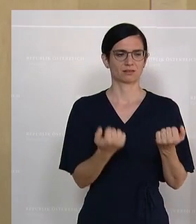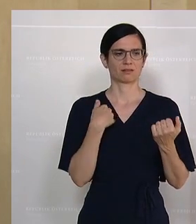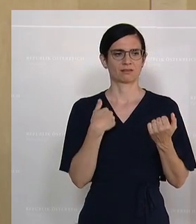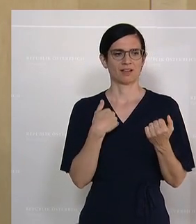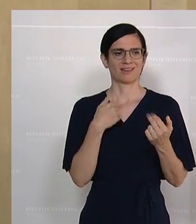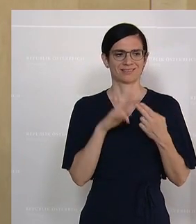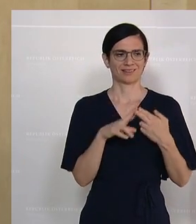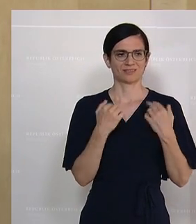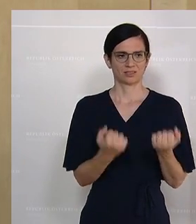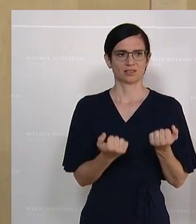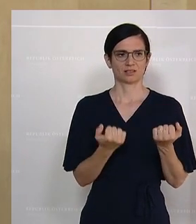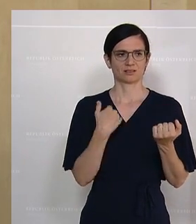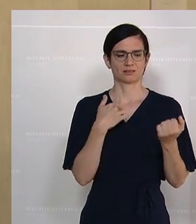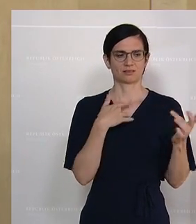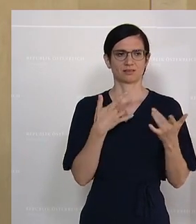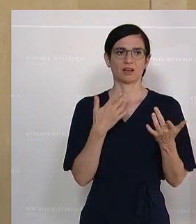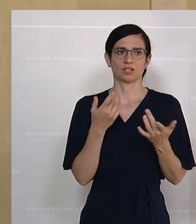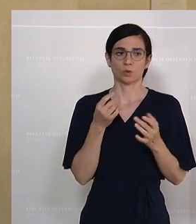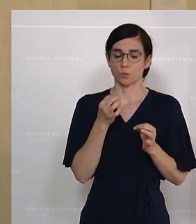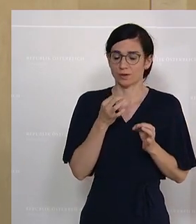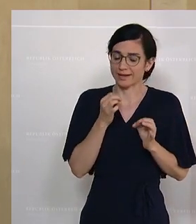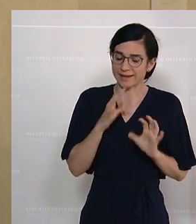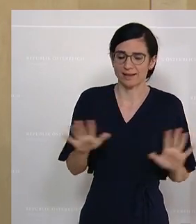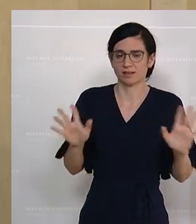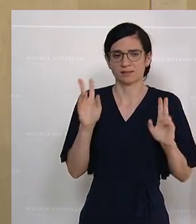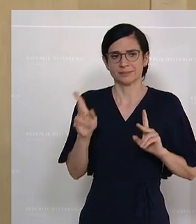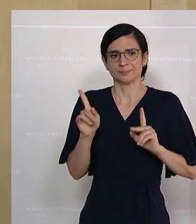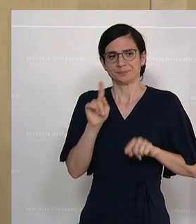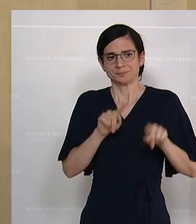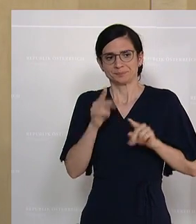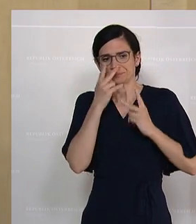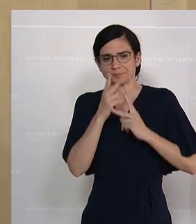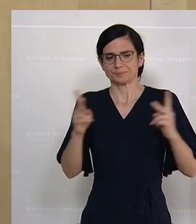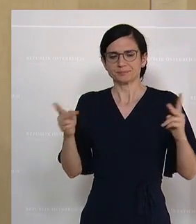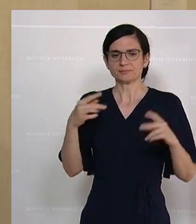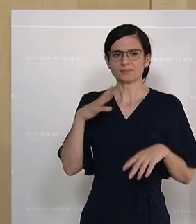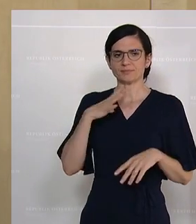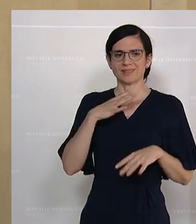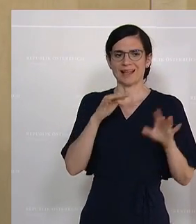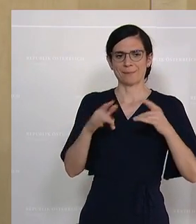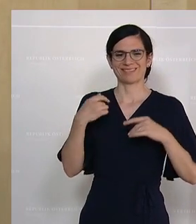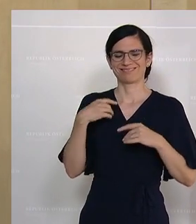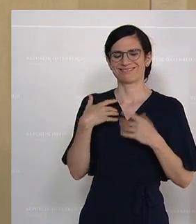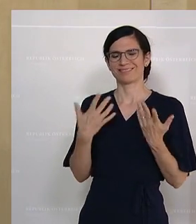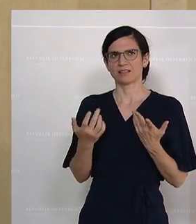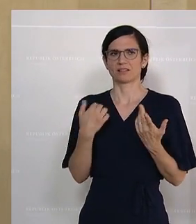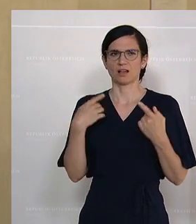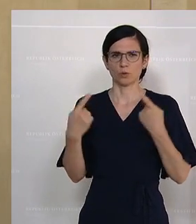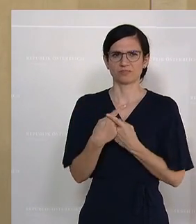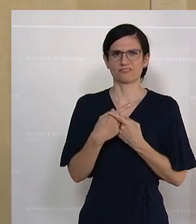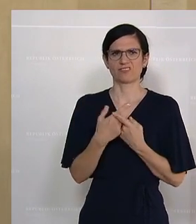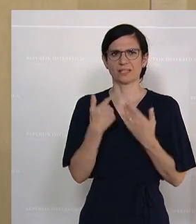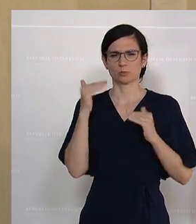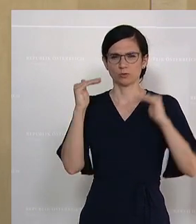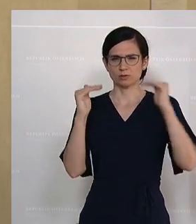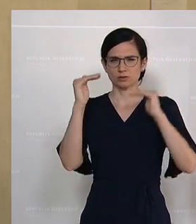treffsicherheit der sehr manche kritik nicht ganz unberechtigt aber das sind zwei zielkonflikte oder ein zielkonflikt irgendwie in einklang